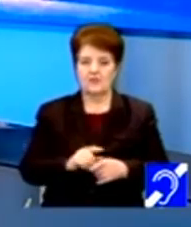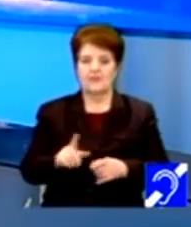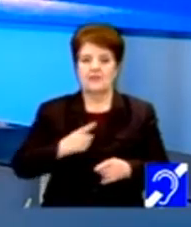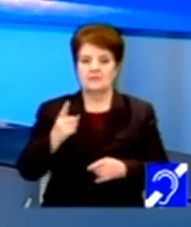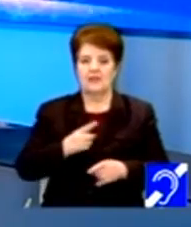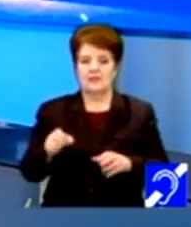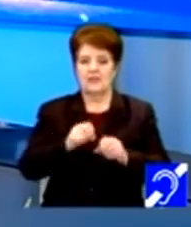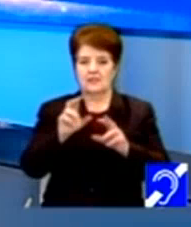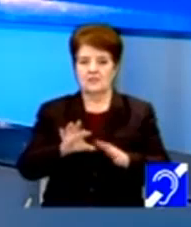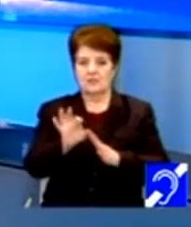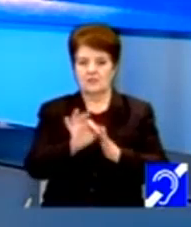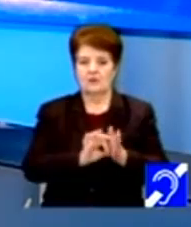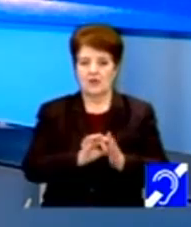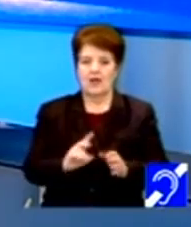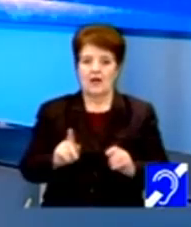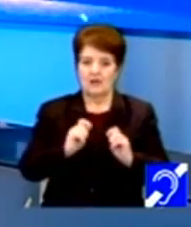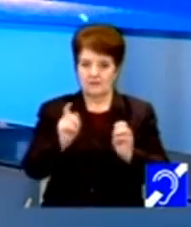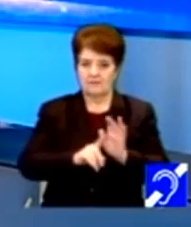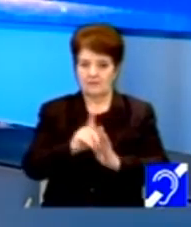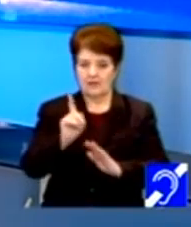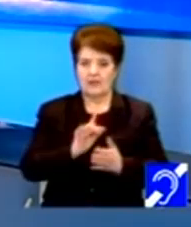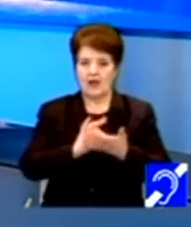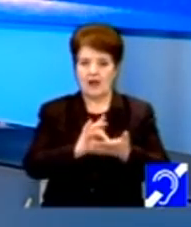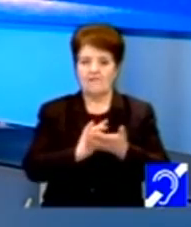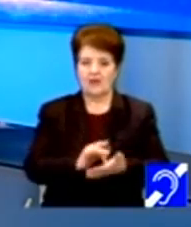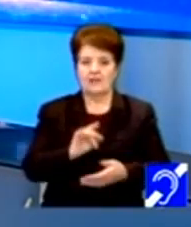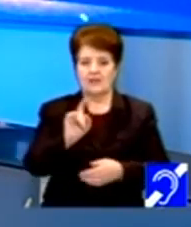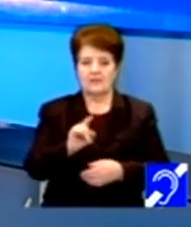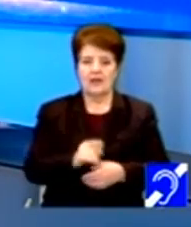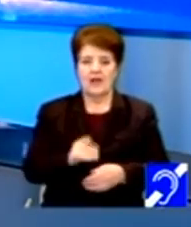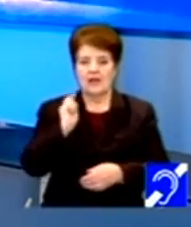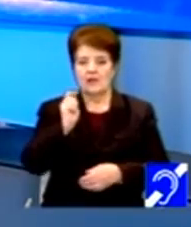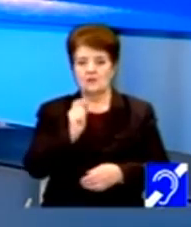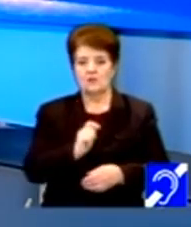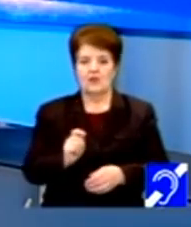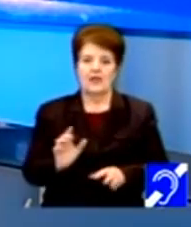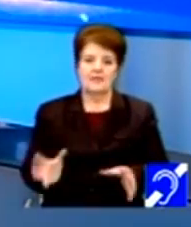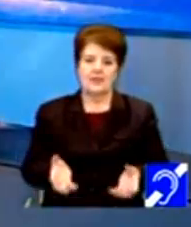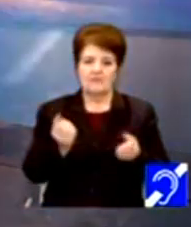pentru Situații de Urgență a dat startul caravanei de Crăciun a salvatorilor și pompierilor.